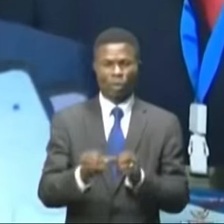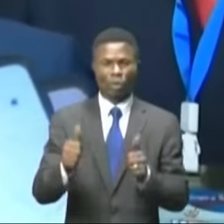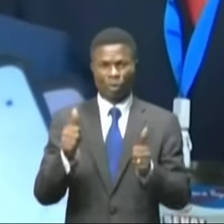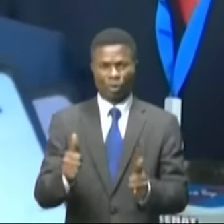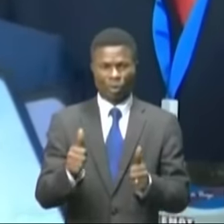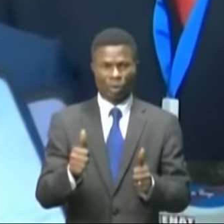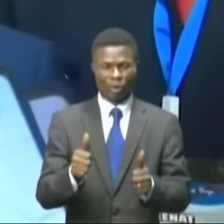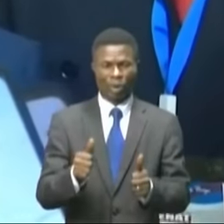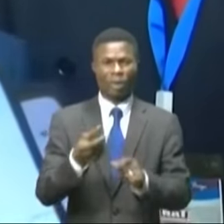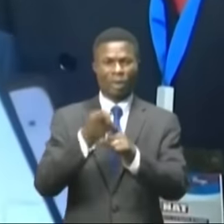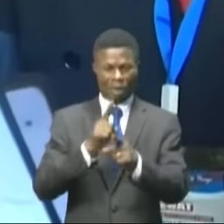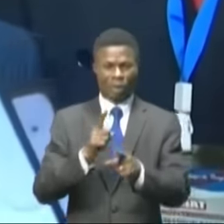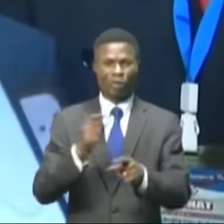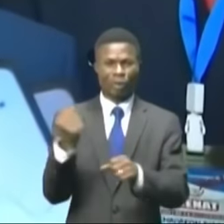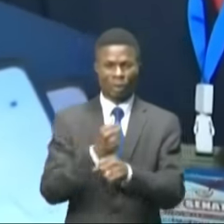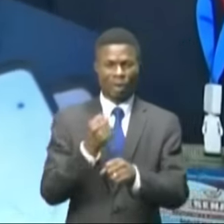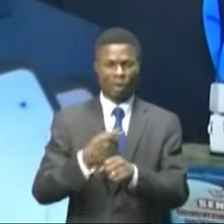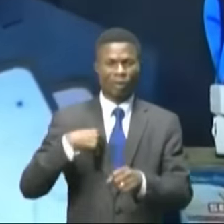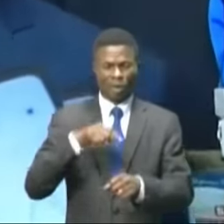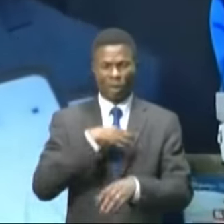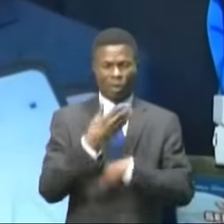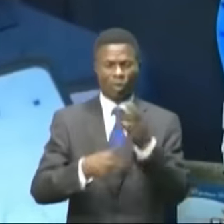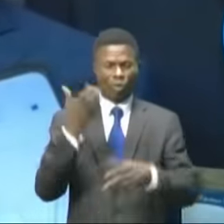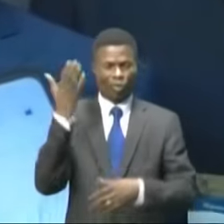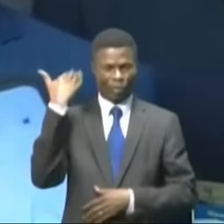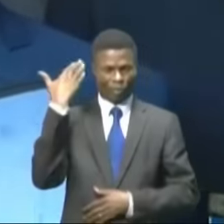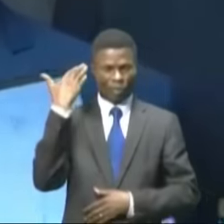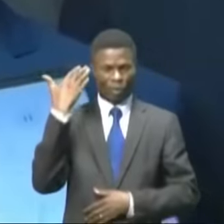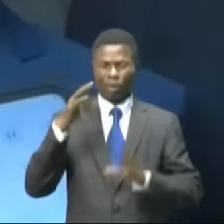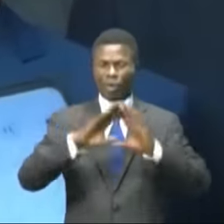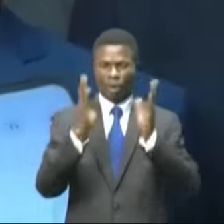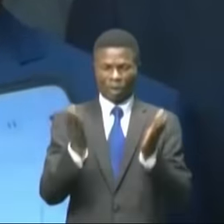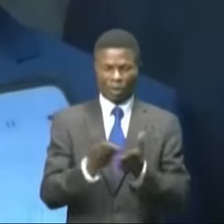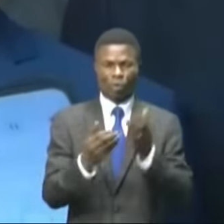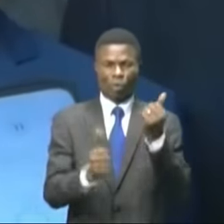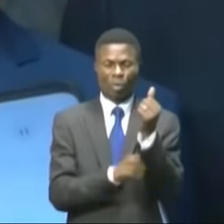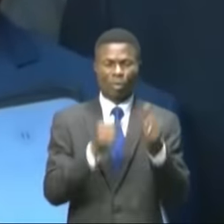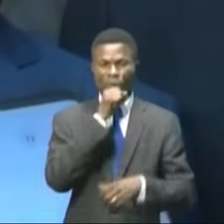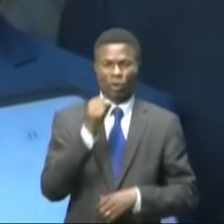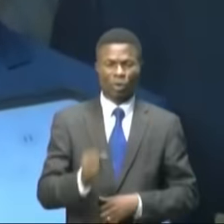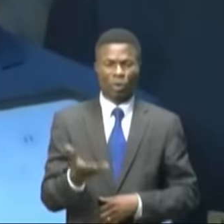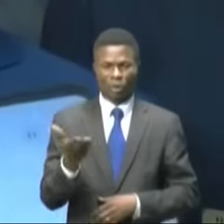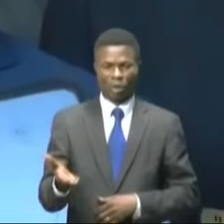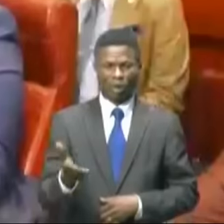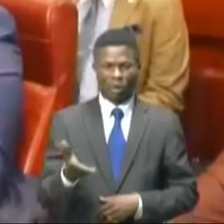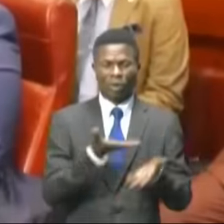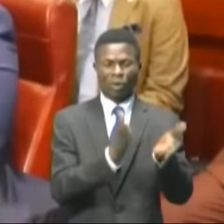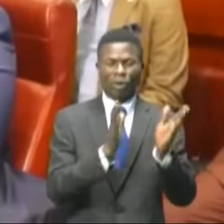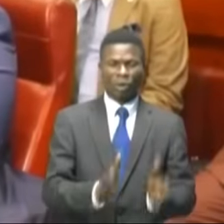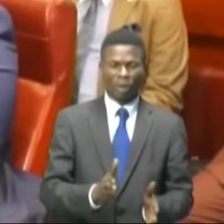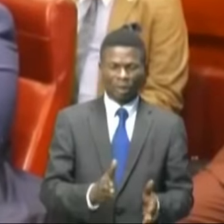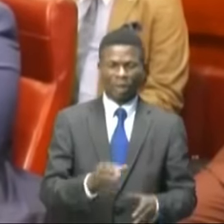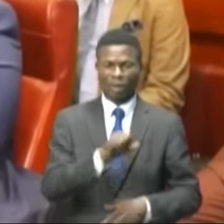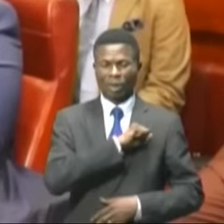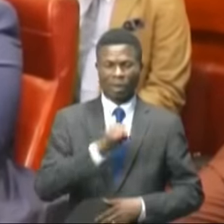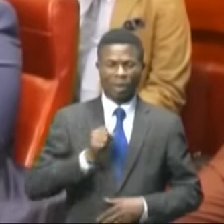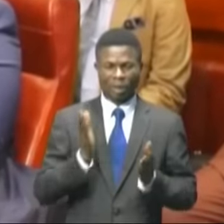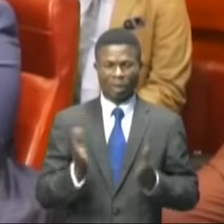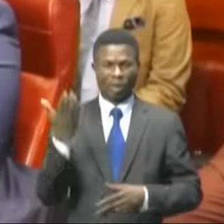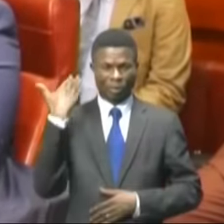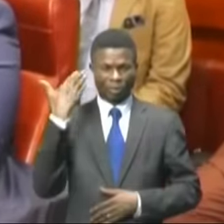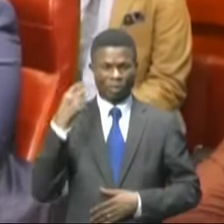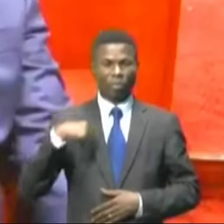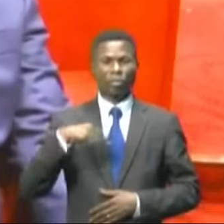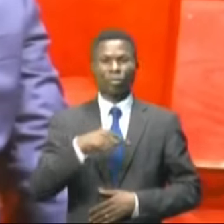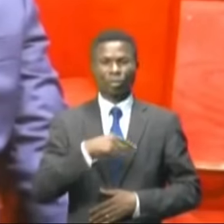c'est le fruit du travail que nous avons abattu avec toute l'équipe ainsi que tous les sénateurs et les administratifs. Nous pensons que nous